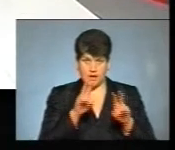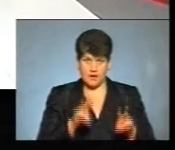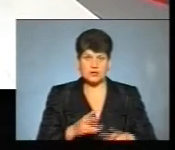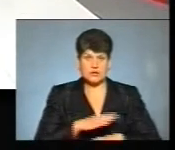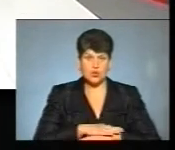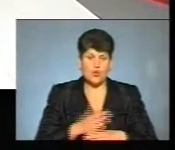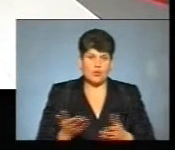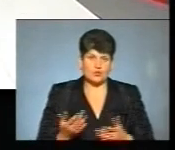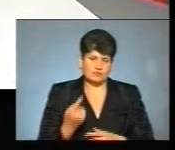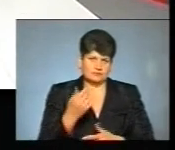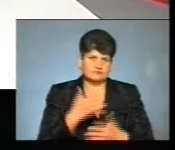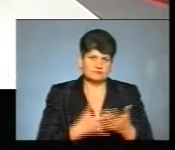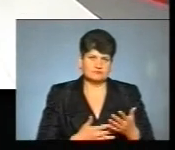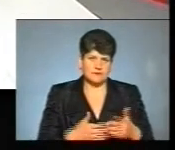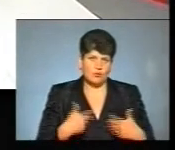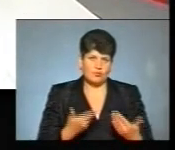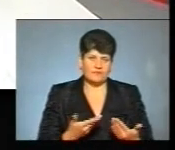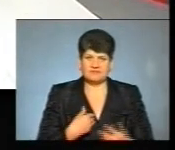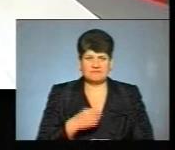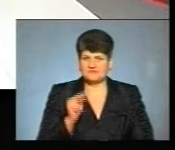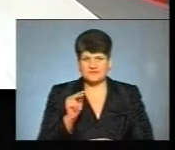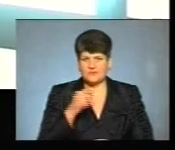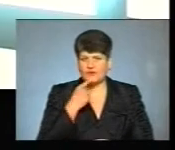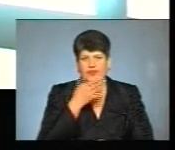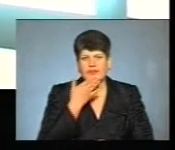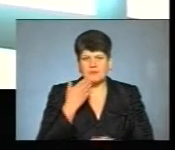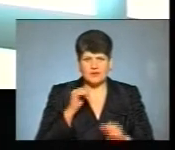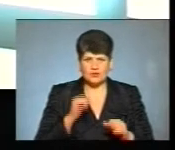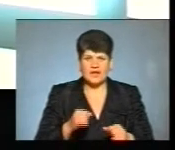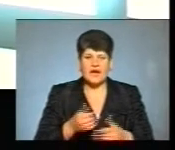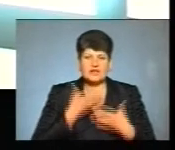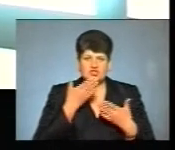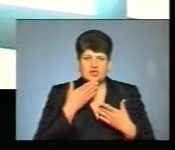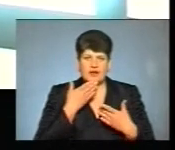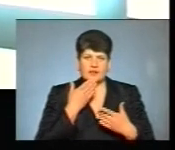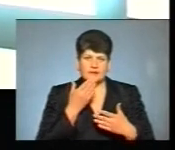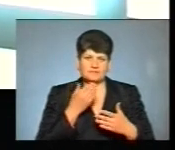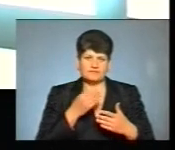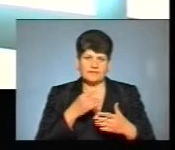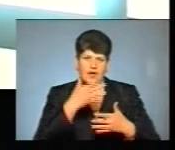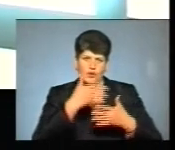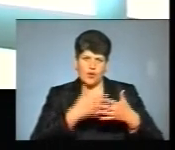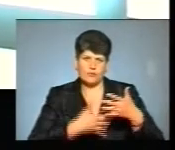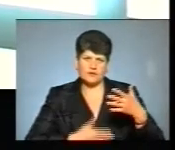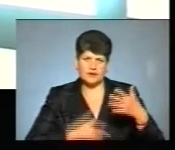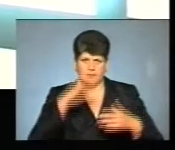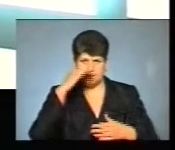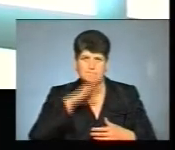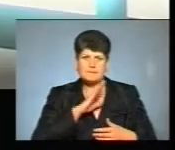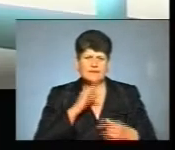урок із запропонованих? Чесно, не мала змоги, але читала відгуки батьків різних класів,